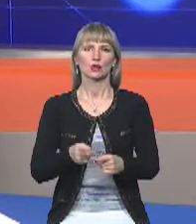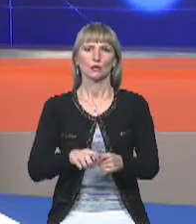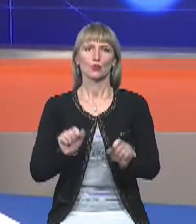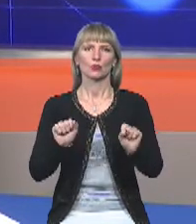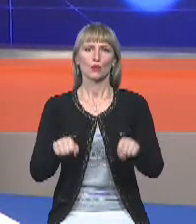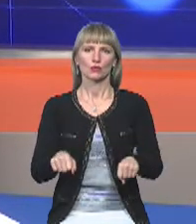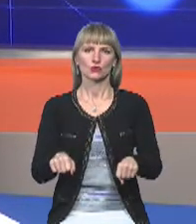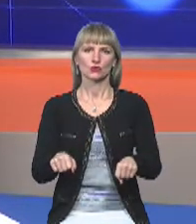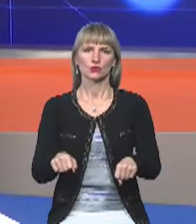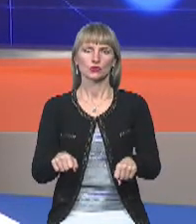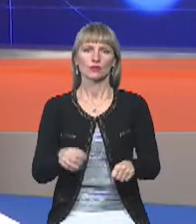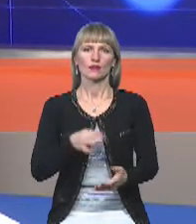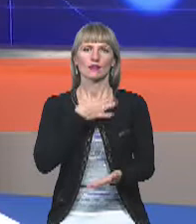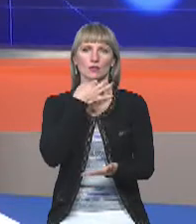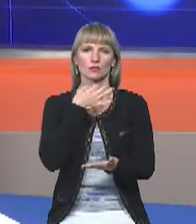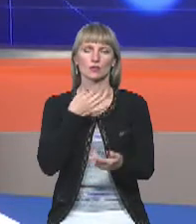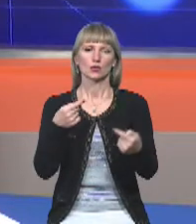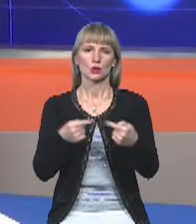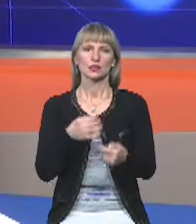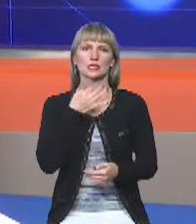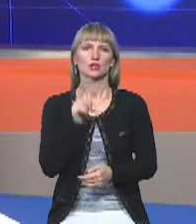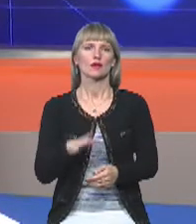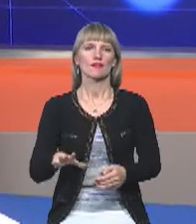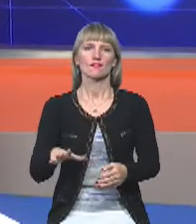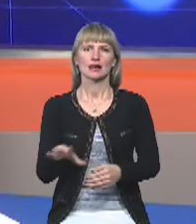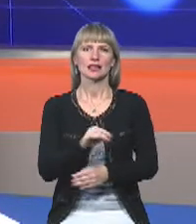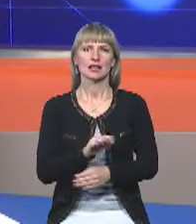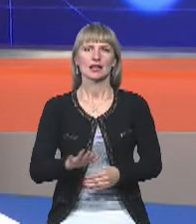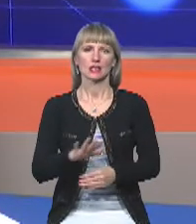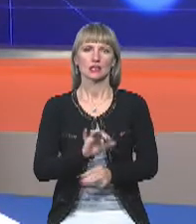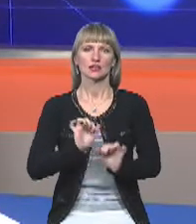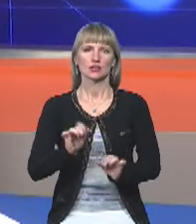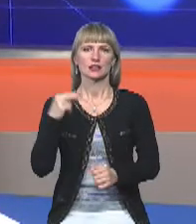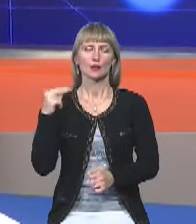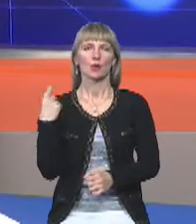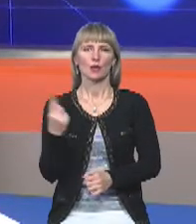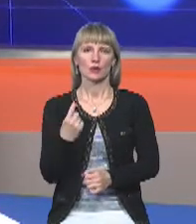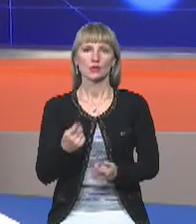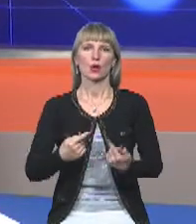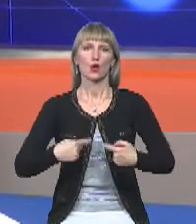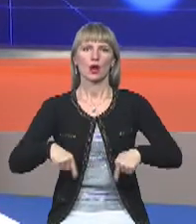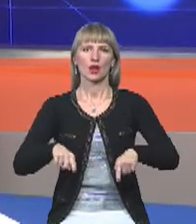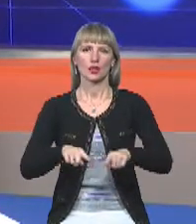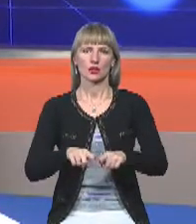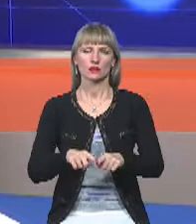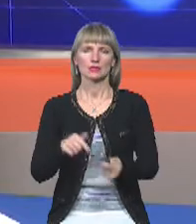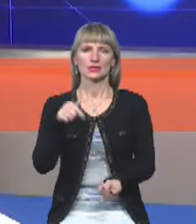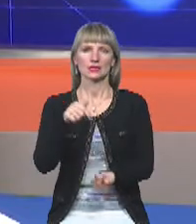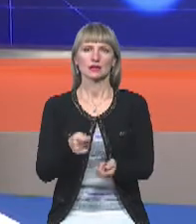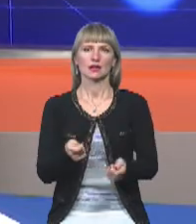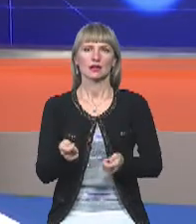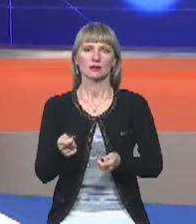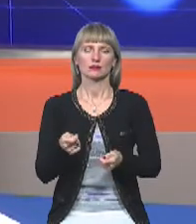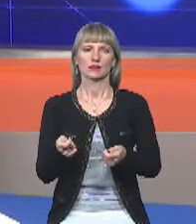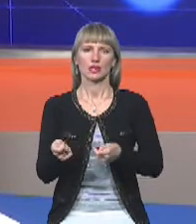можемо з відповідальністю сказати, що вся територіальна оборона Запорізької області організована згідно керівних